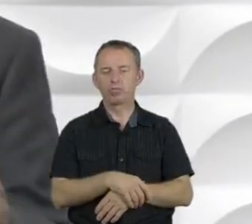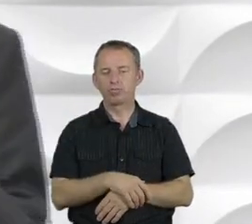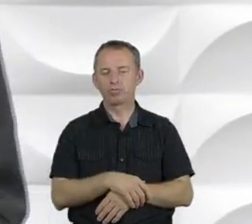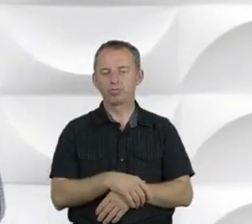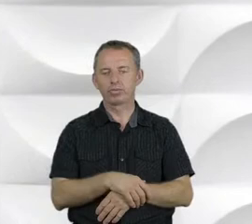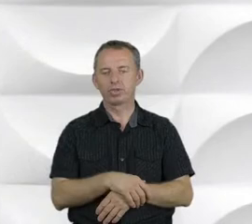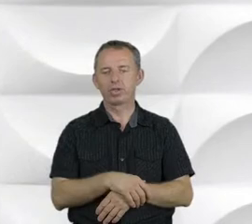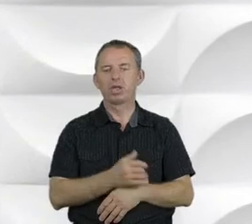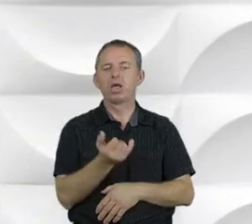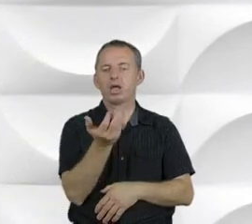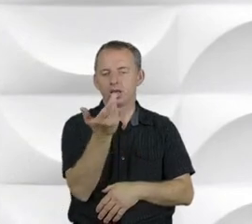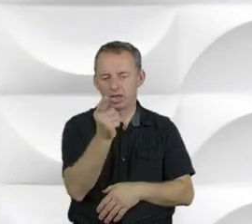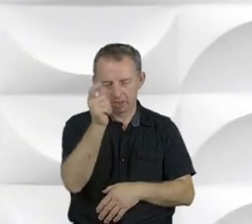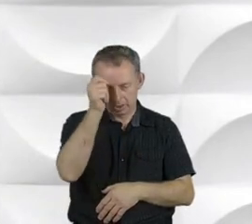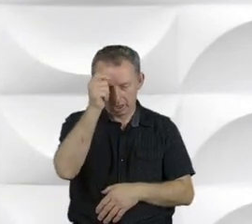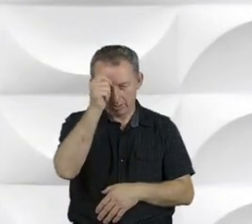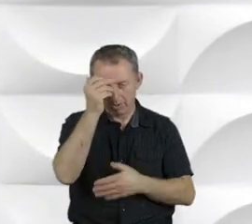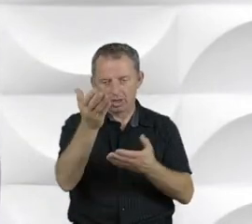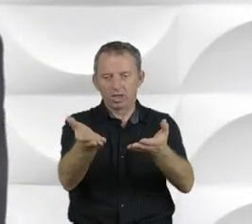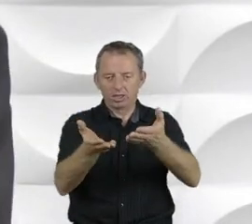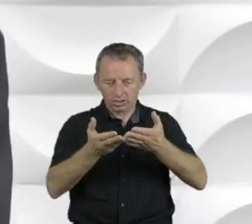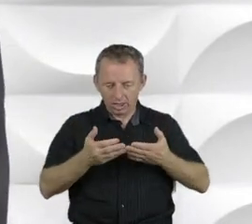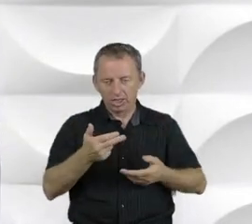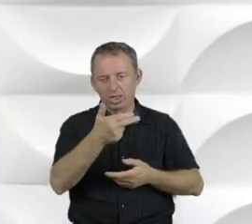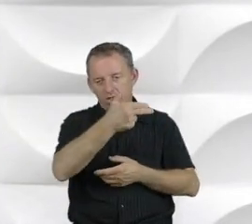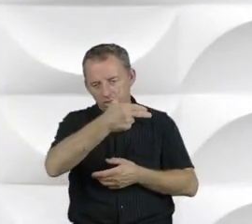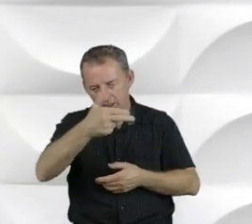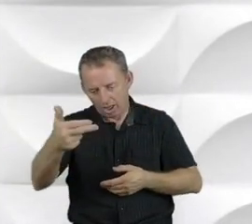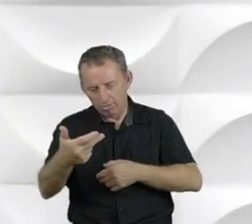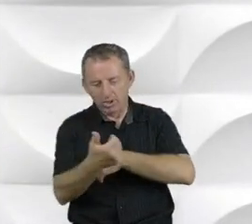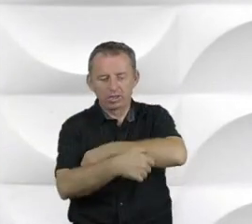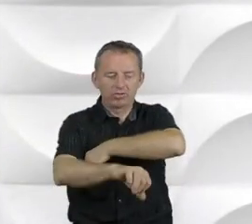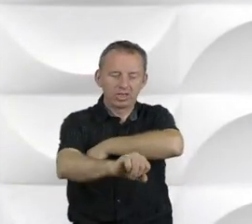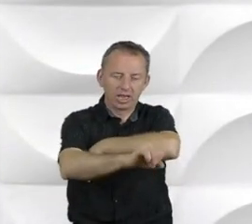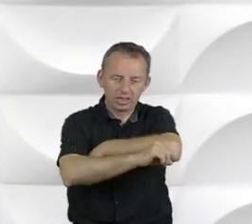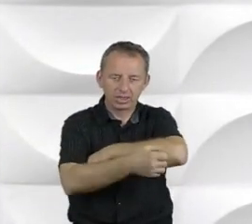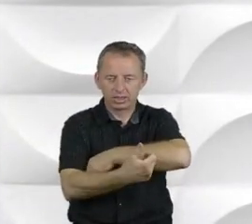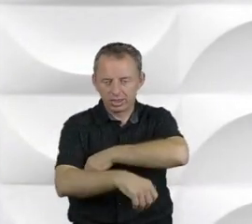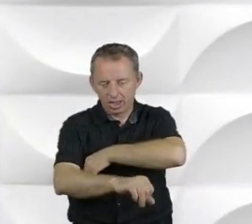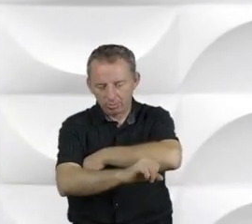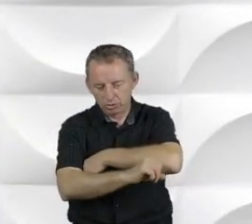Ile diabeł nam daje tematów zastępczych,